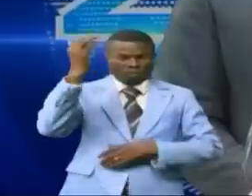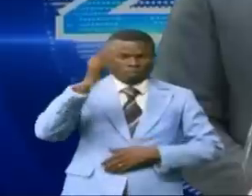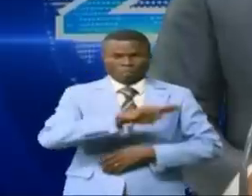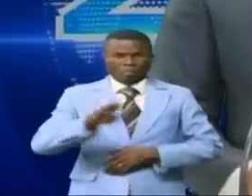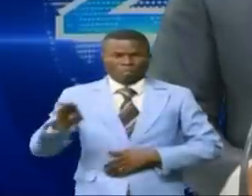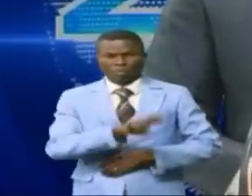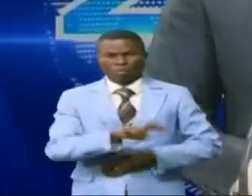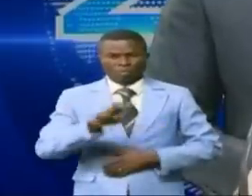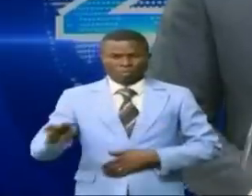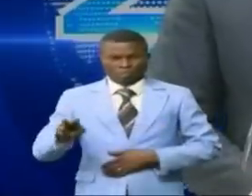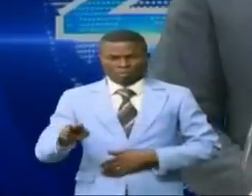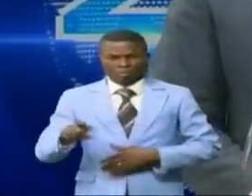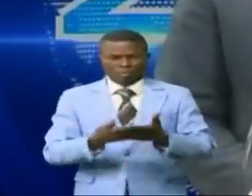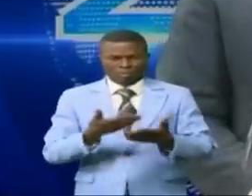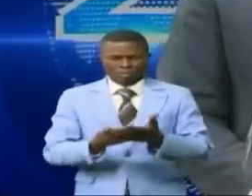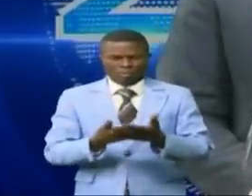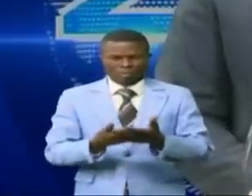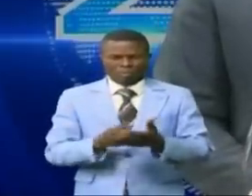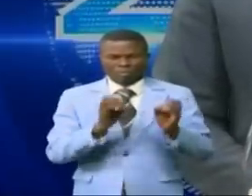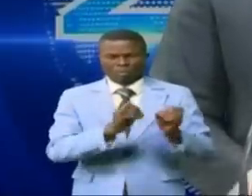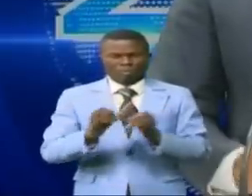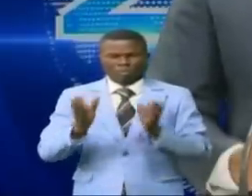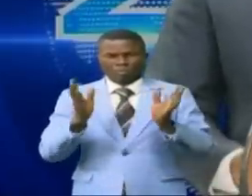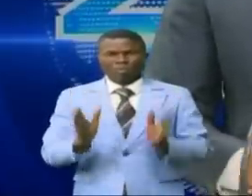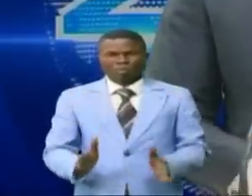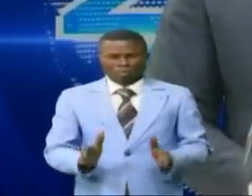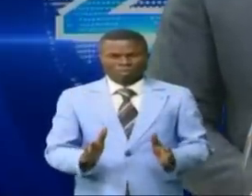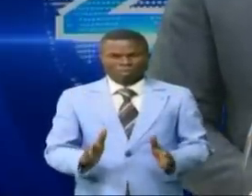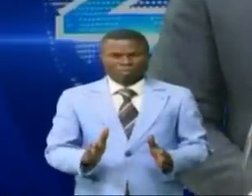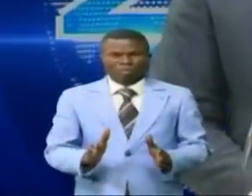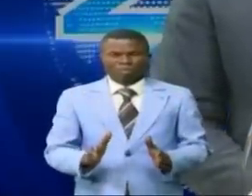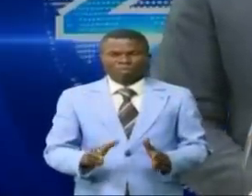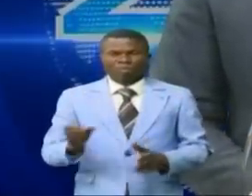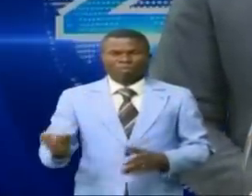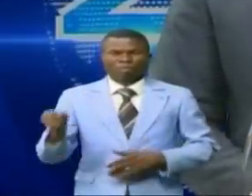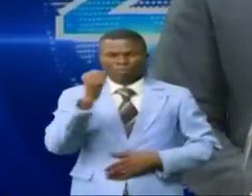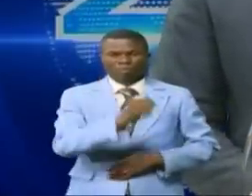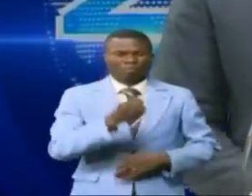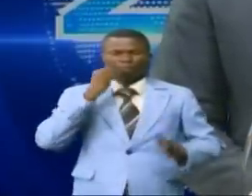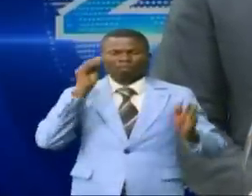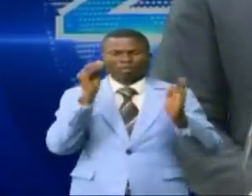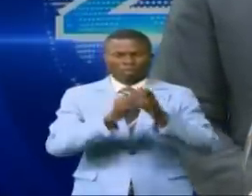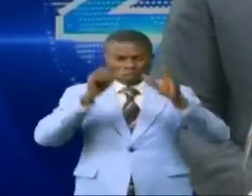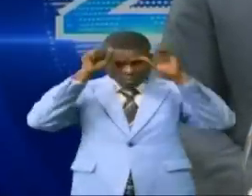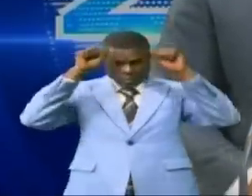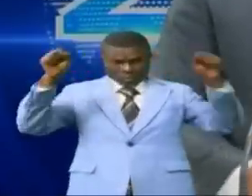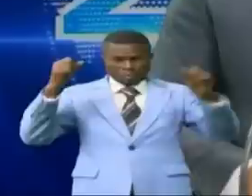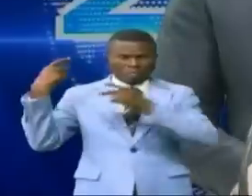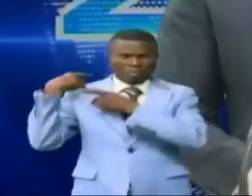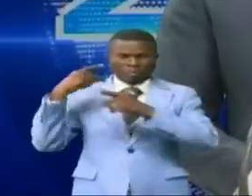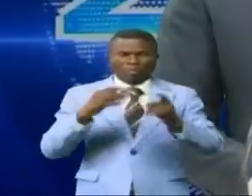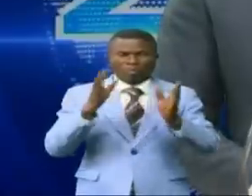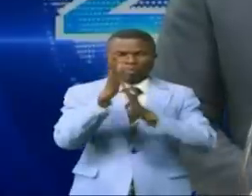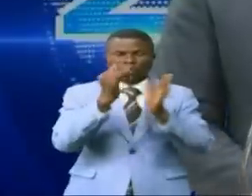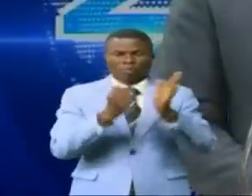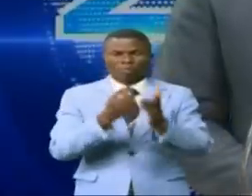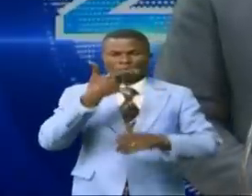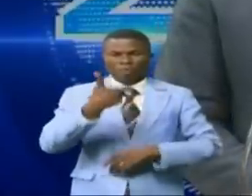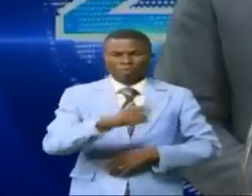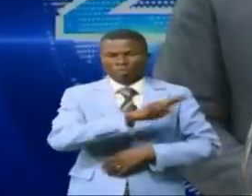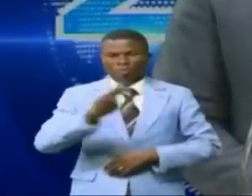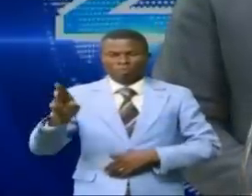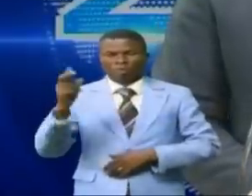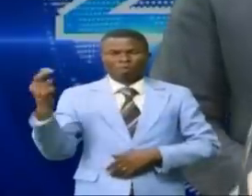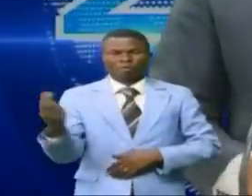2022 et ses animateurs ont été nommés par ordonnance présidentielle depuis le 16